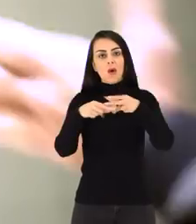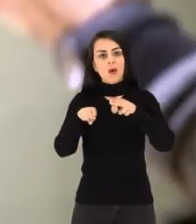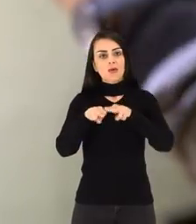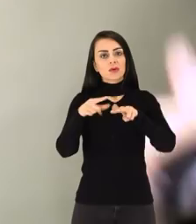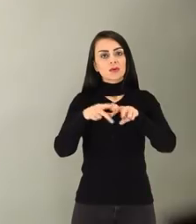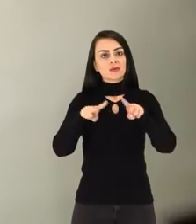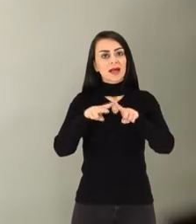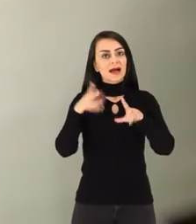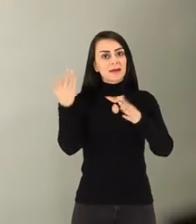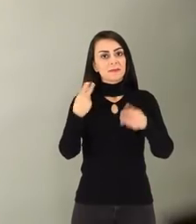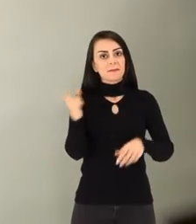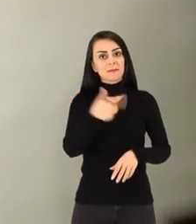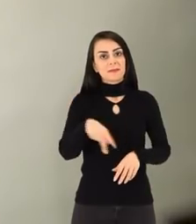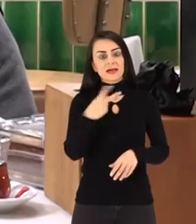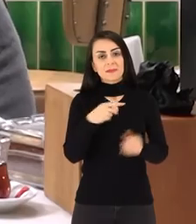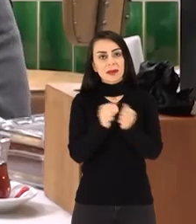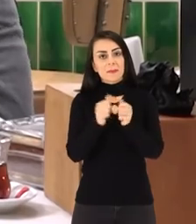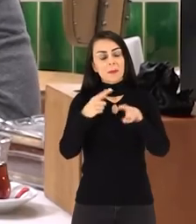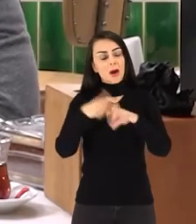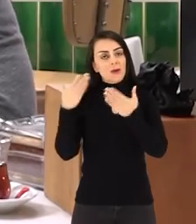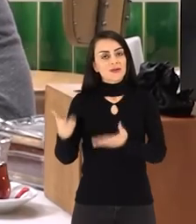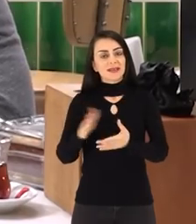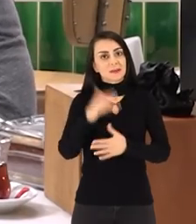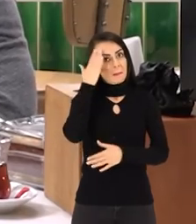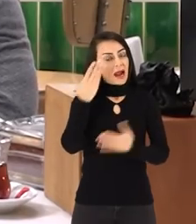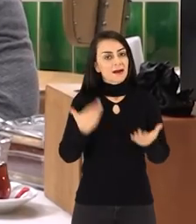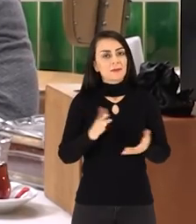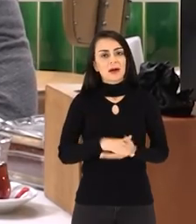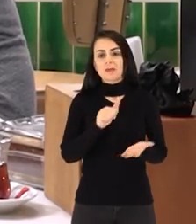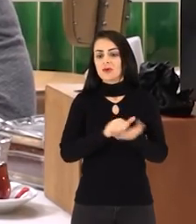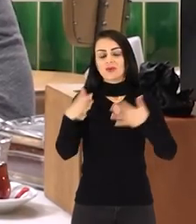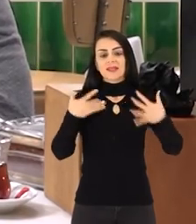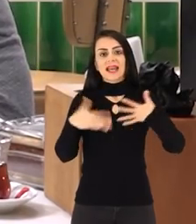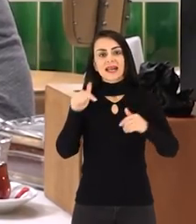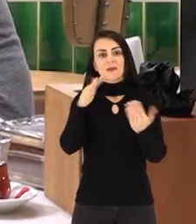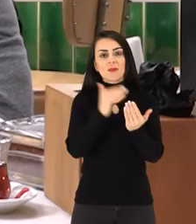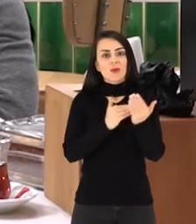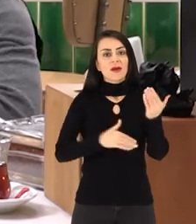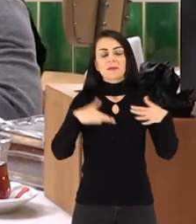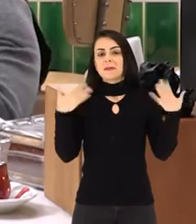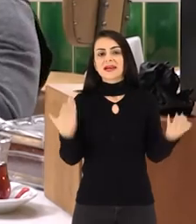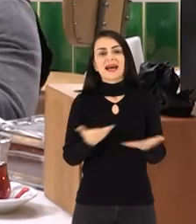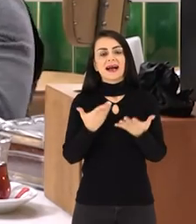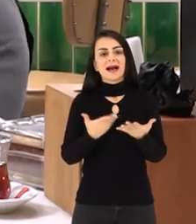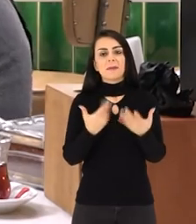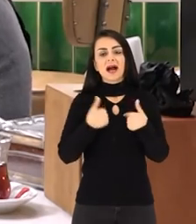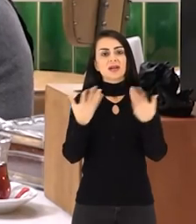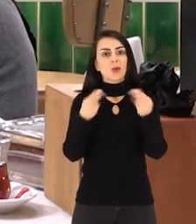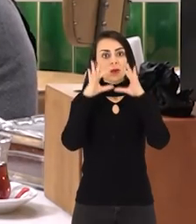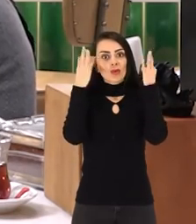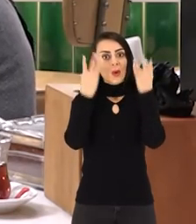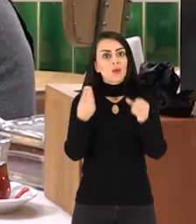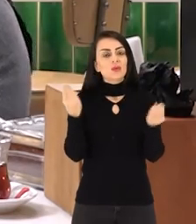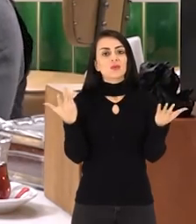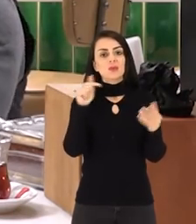beraber. Merhaba. Hoş geldin, sefalar getirdin. Hoş bulduk. Bülent. Bütün enerjimle bu programı... Ya o kadar mutluyum ki